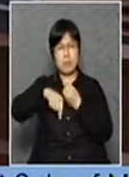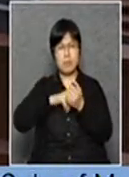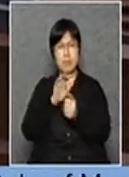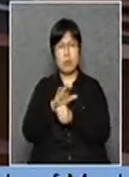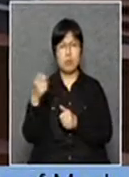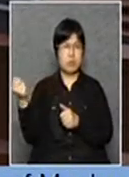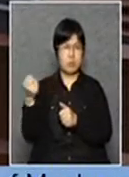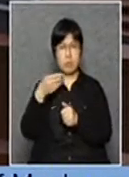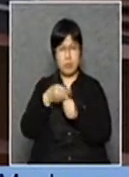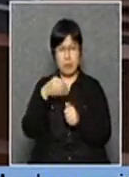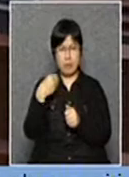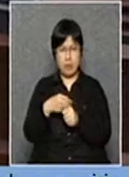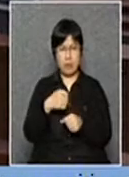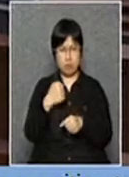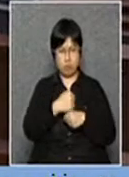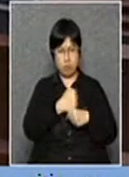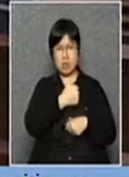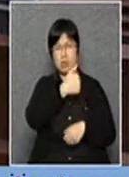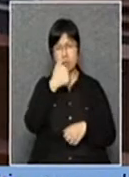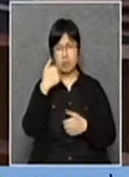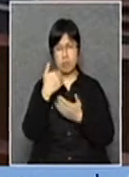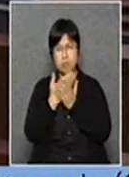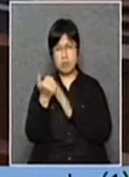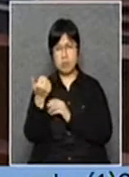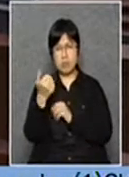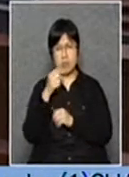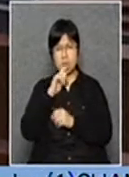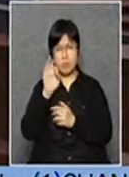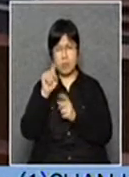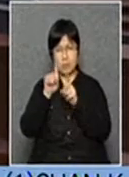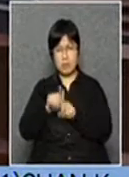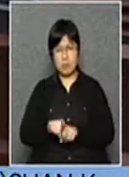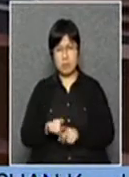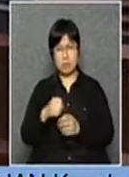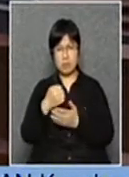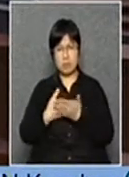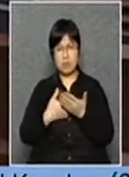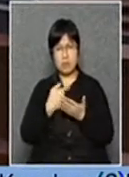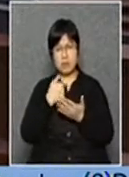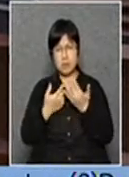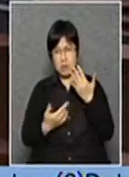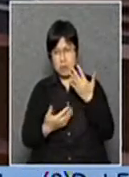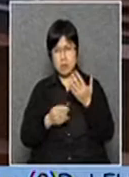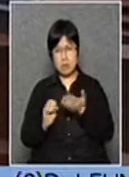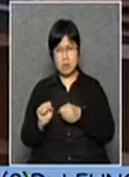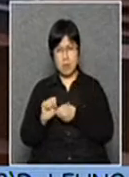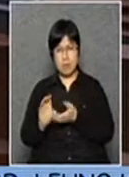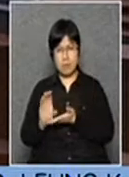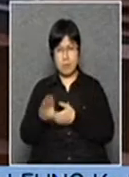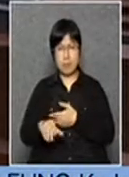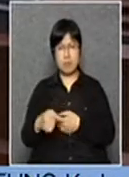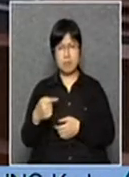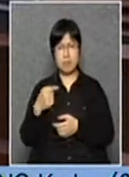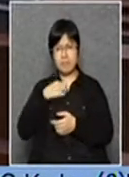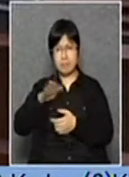又好，用得其所當然係好咧。但係如果你係冇一個準則去驗定究竟幾時應該加錢，幾時唔應該住